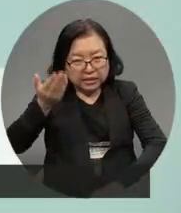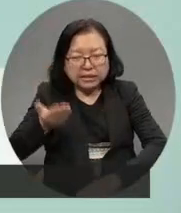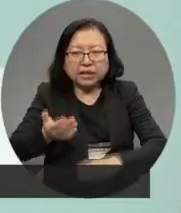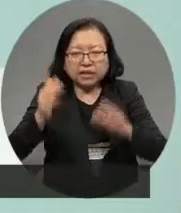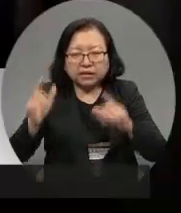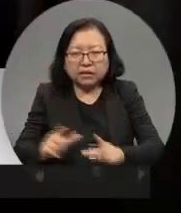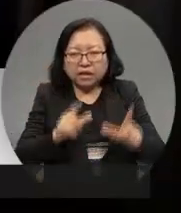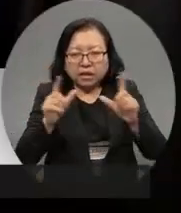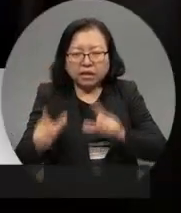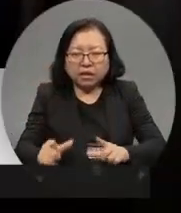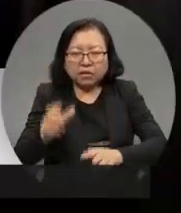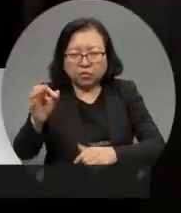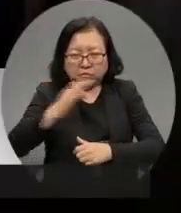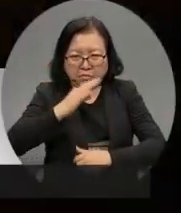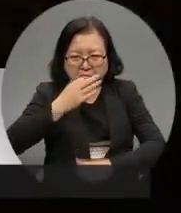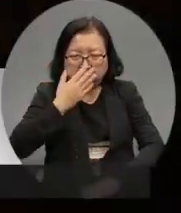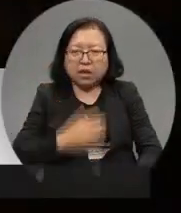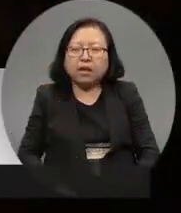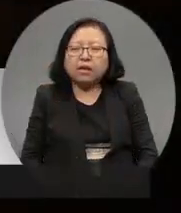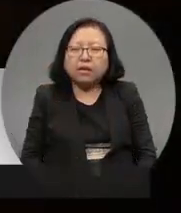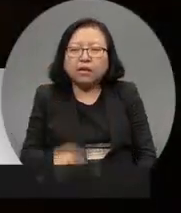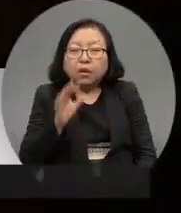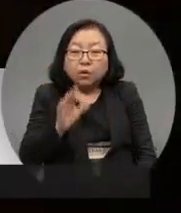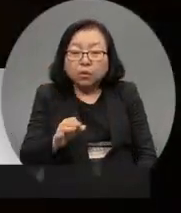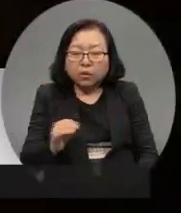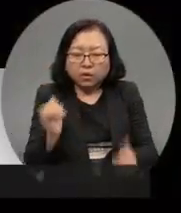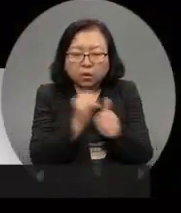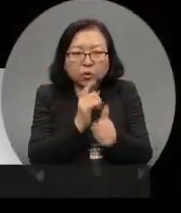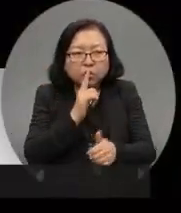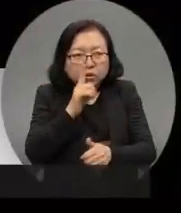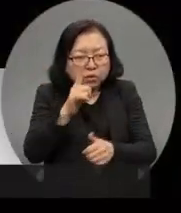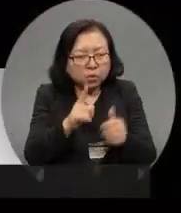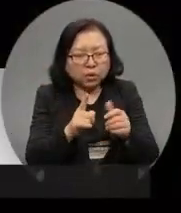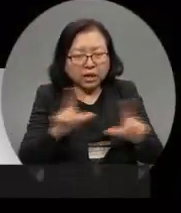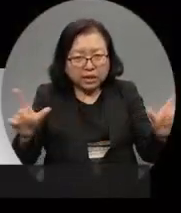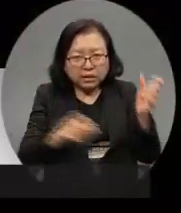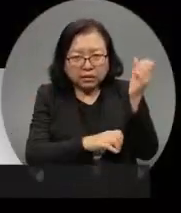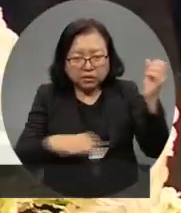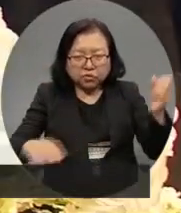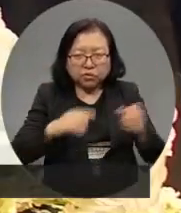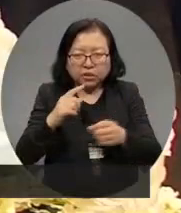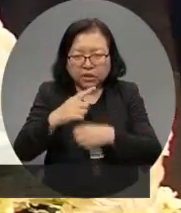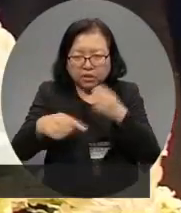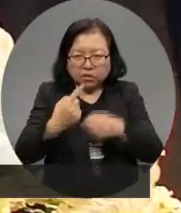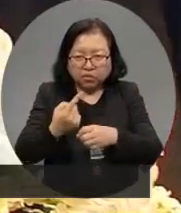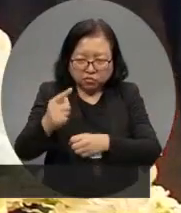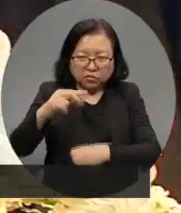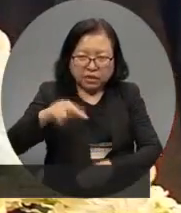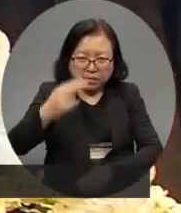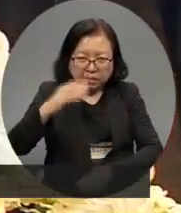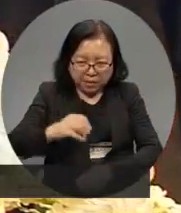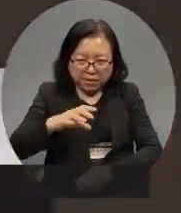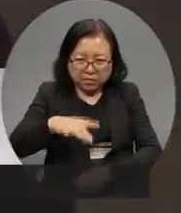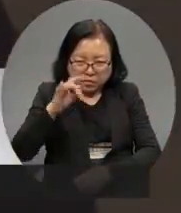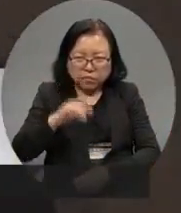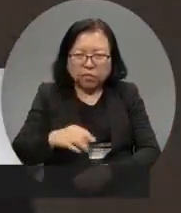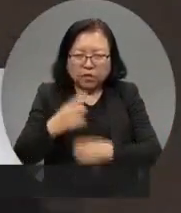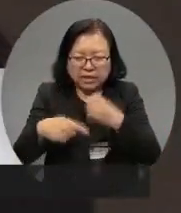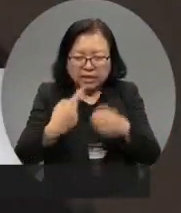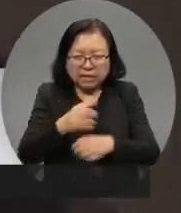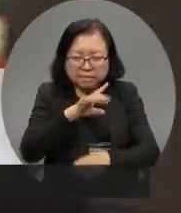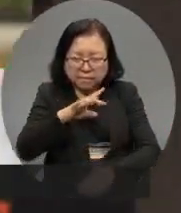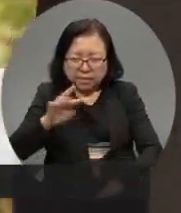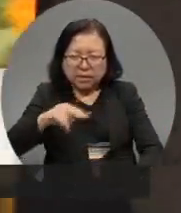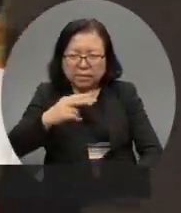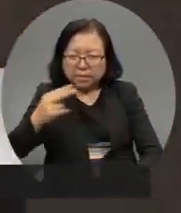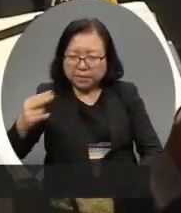장려금을 받을 수 있습니다. 장려금은 혼인신고일 기준으로 1년 뒤 200만 원을 처음 지급하고 해마다 200만